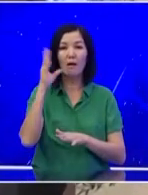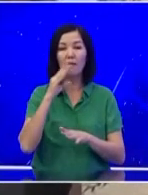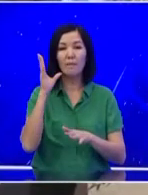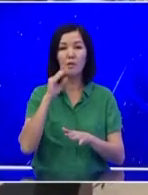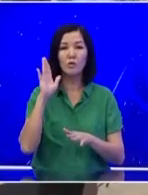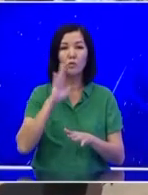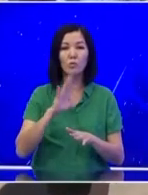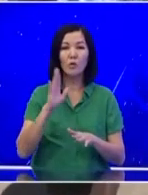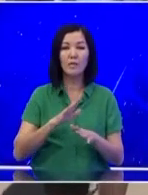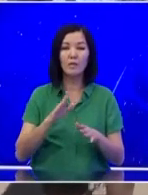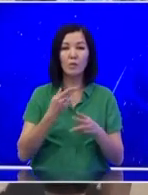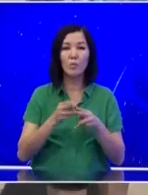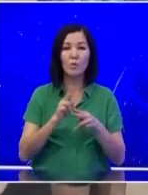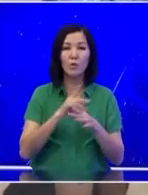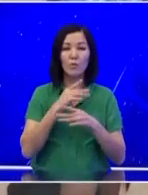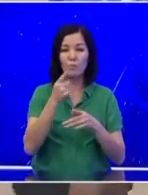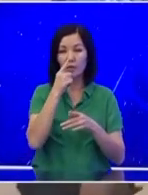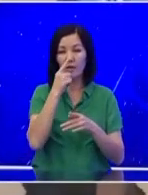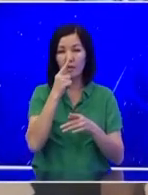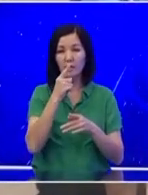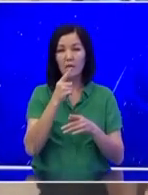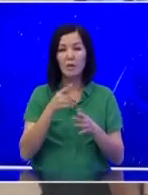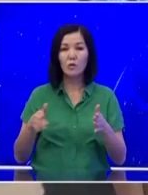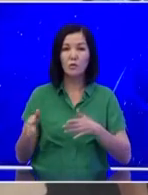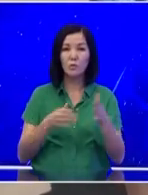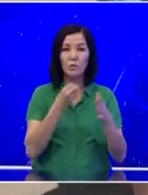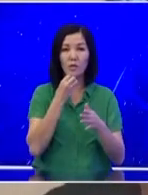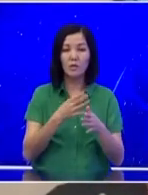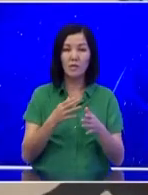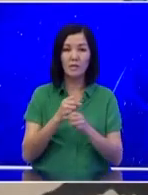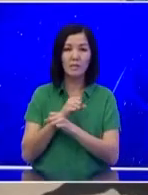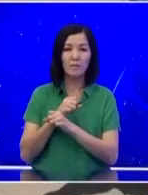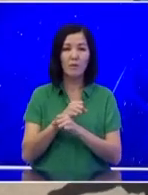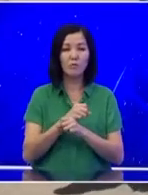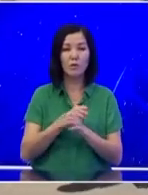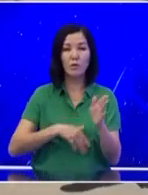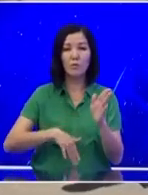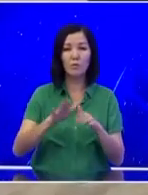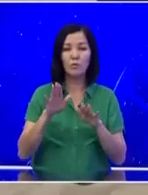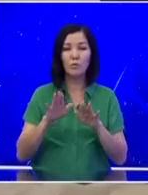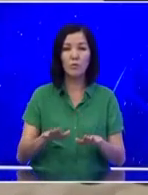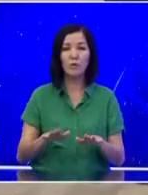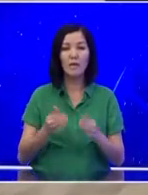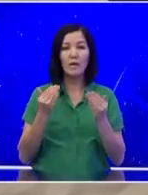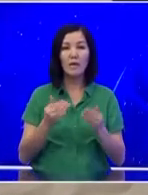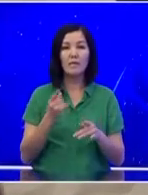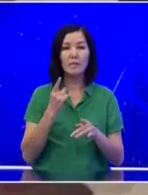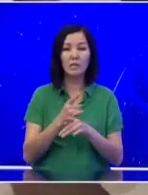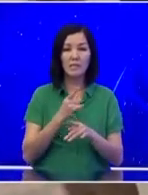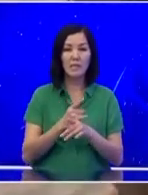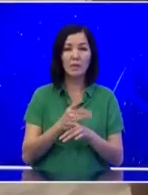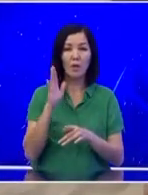су қоймасына ағылады. Жақын әрі жолы да жақсы, демалушылар үшін таптырмайтын мекен. Қазірдің өзінде жасанды көл